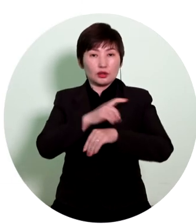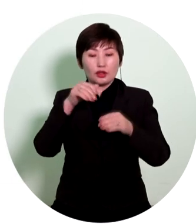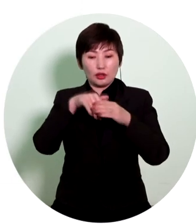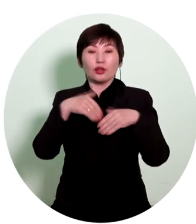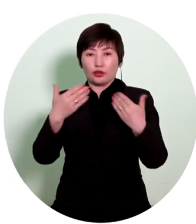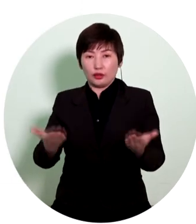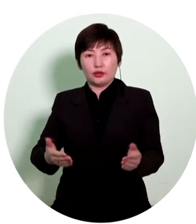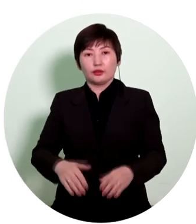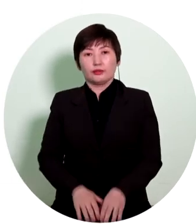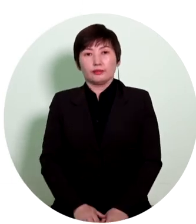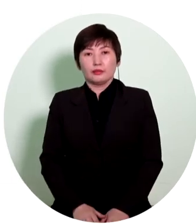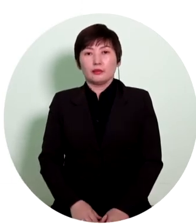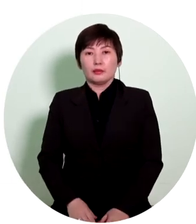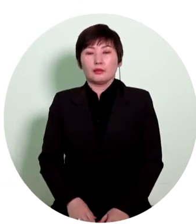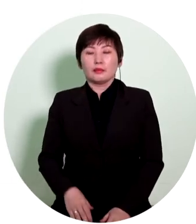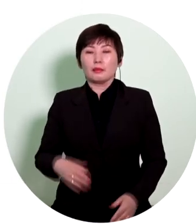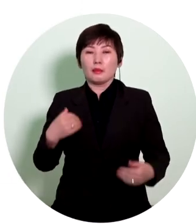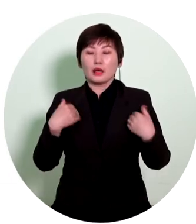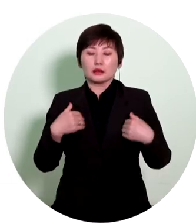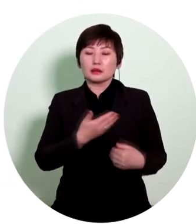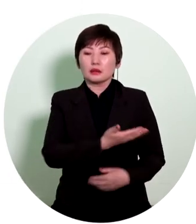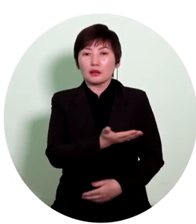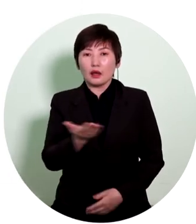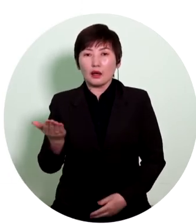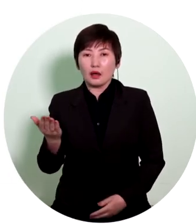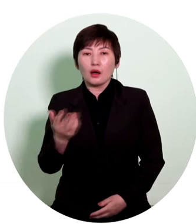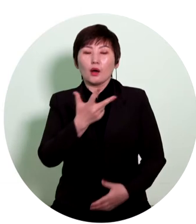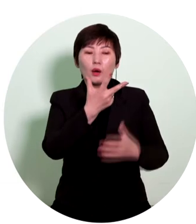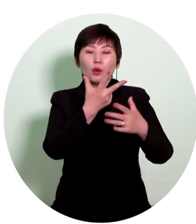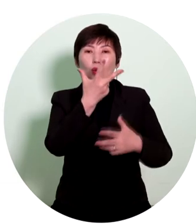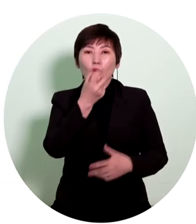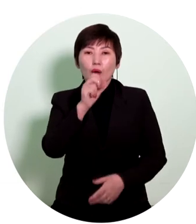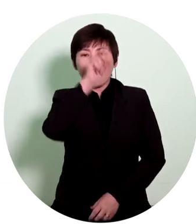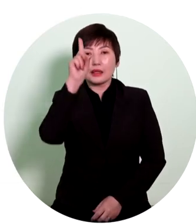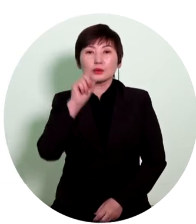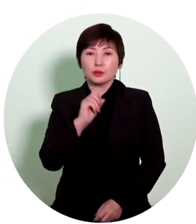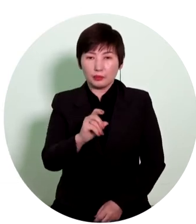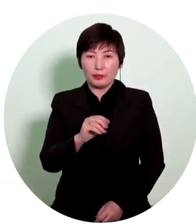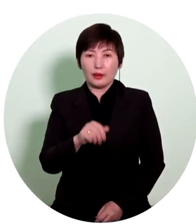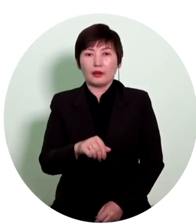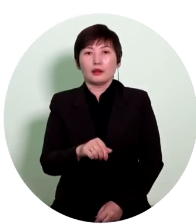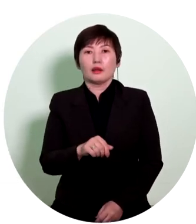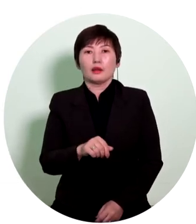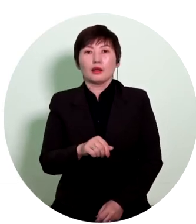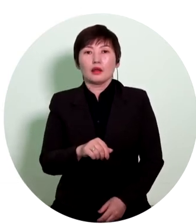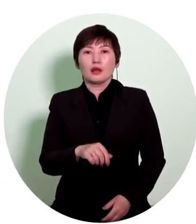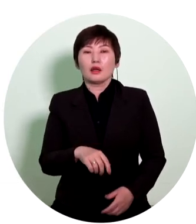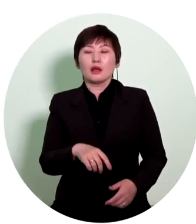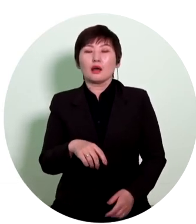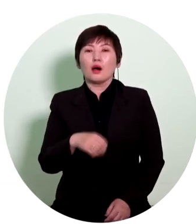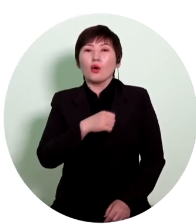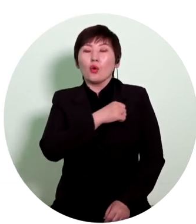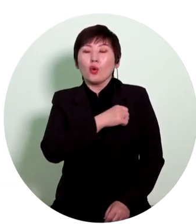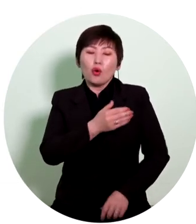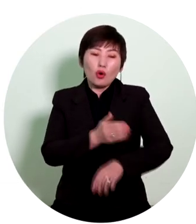оръё. За багш та бүгдээс энэ гурван асуултыг асууж байна. Энэ хорвоо дээр ер нь огт уурлаж үзээгүй